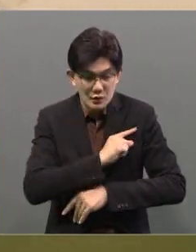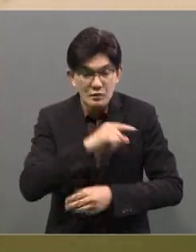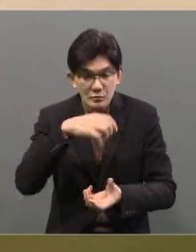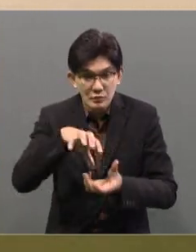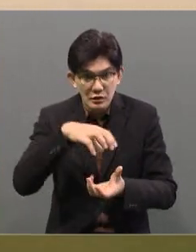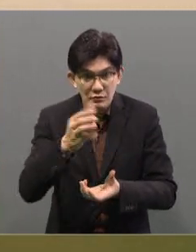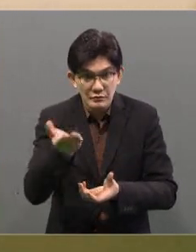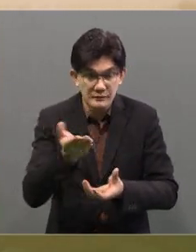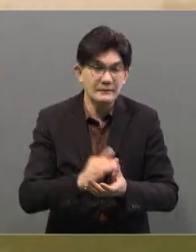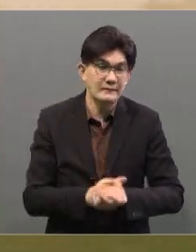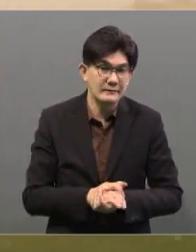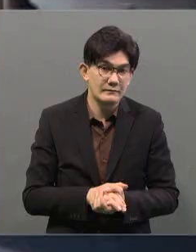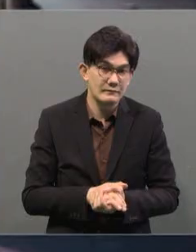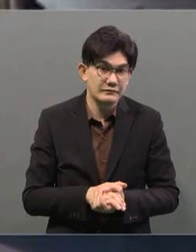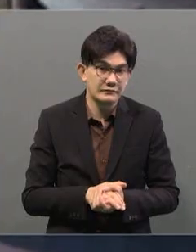าครับ